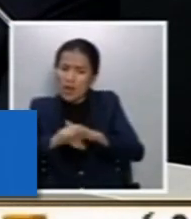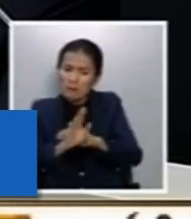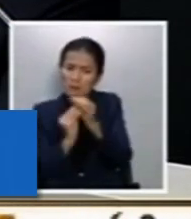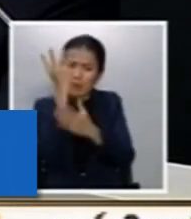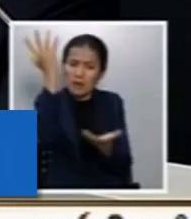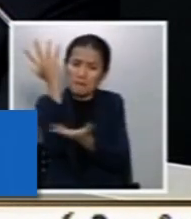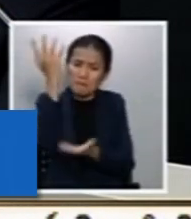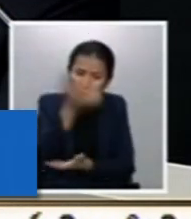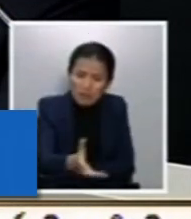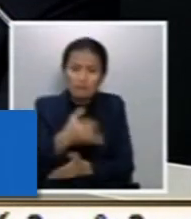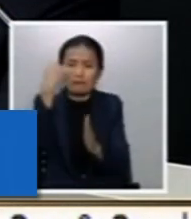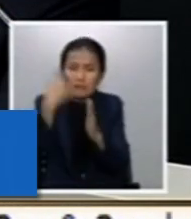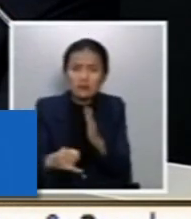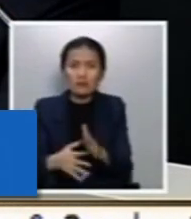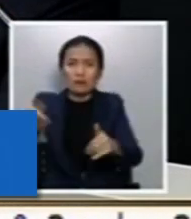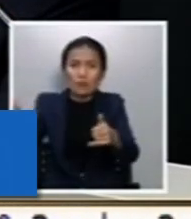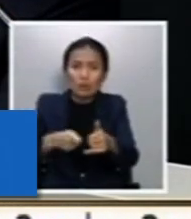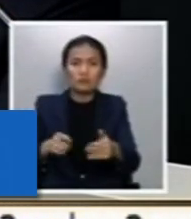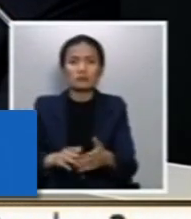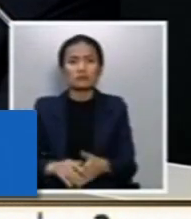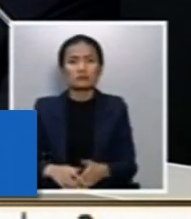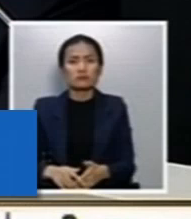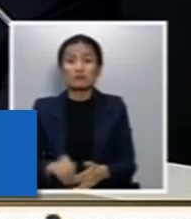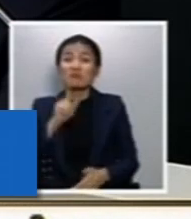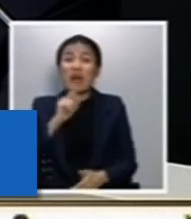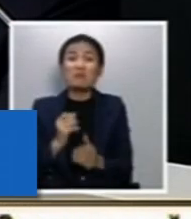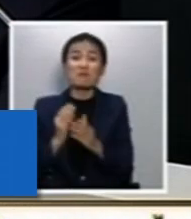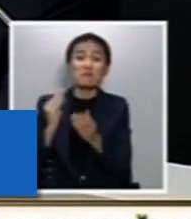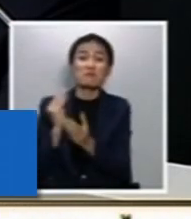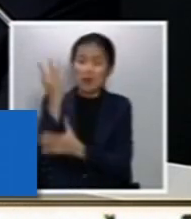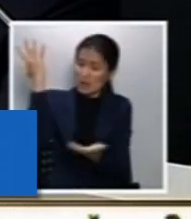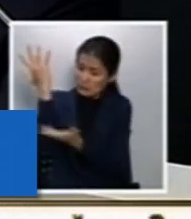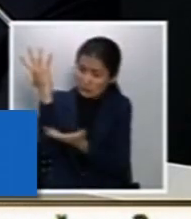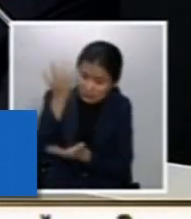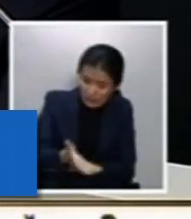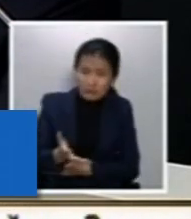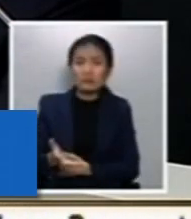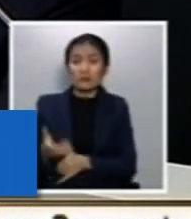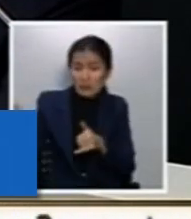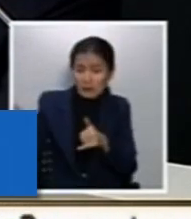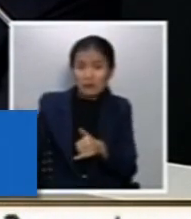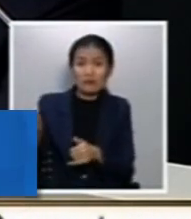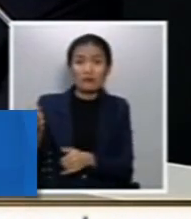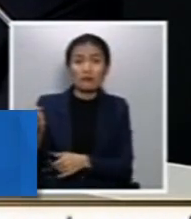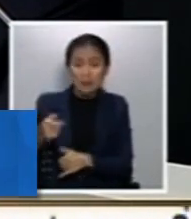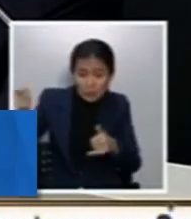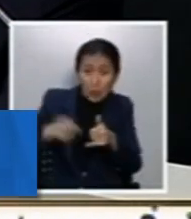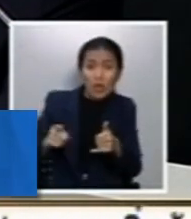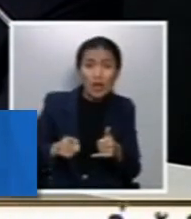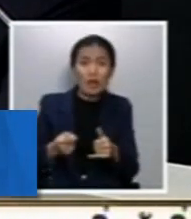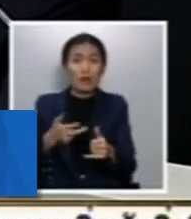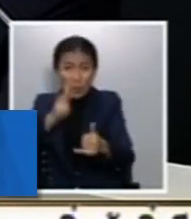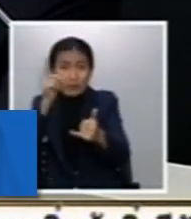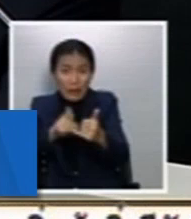ษและถามว่าโทษคนตัดไม้นี่ถึงขนาดนั้นหรือครับท่านแล้วบอกว่าตรงนั้นเป็นพื้นที่ต้องห้ามไม่ให้ประชาชนขึ้น